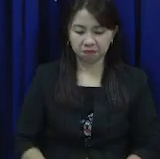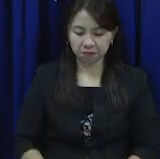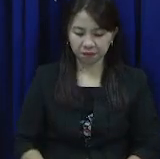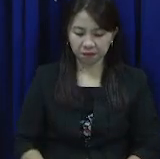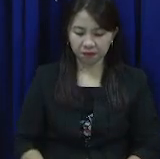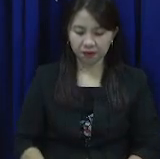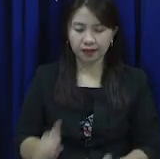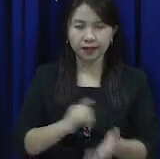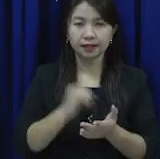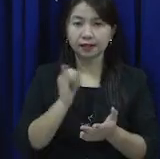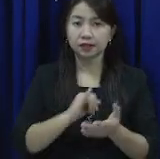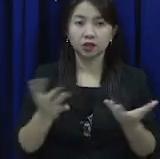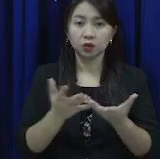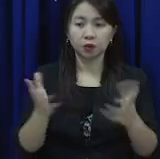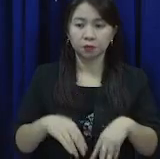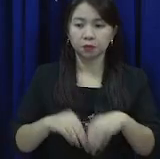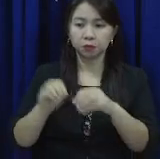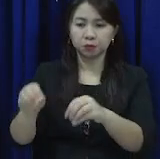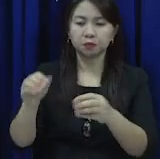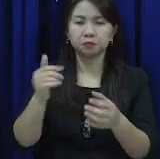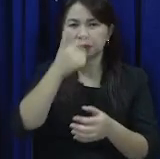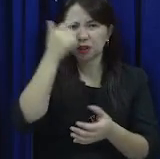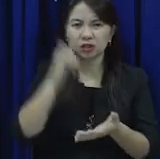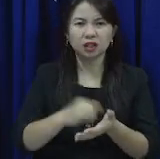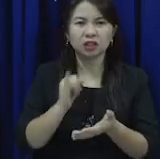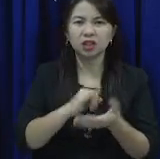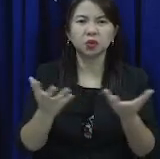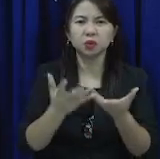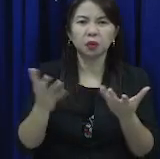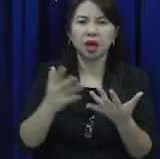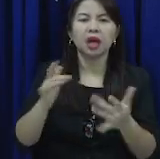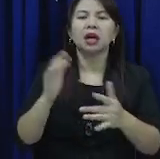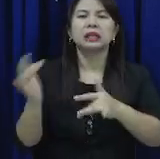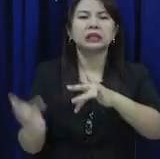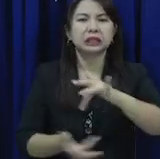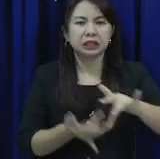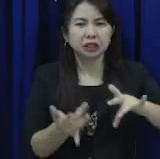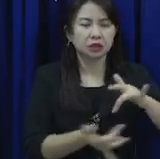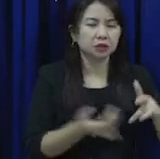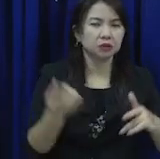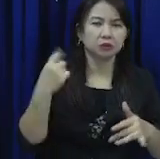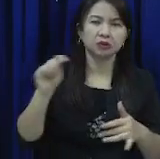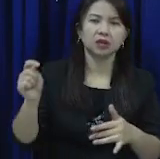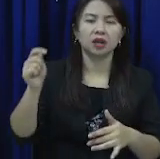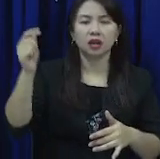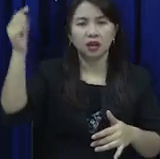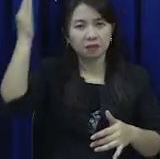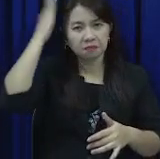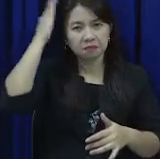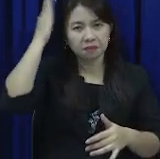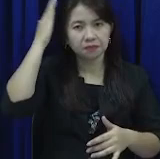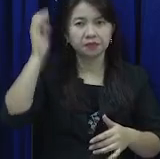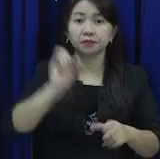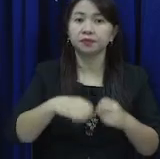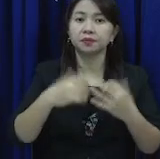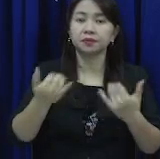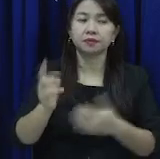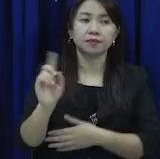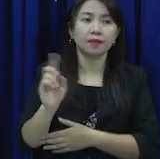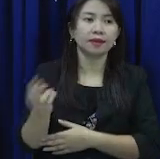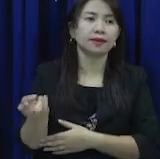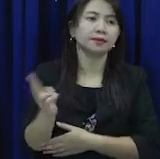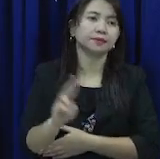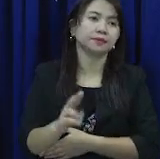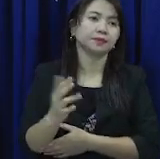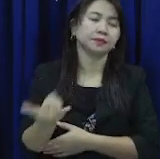doon bumagsak kasi doon pinaikot-ikot yung utak ng tao sa laro tama you see kaya ngayon ano na lang buhay laro o Tingnan niyo